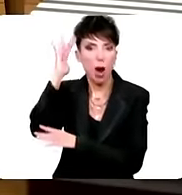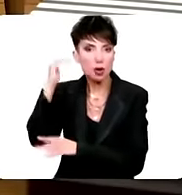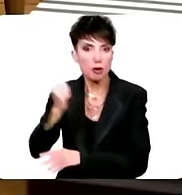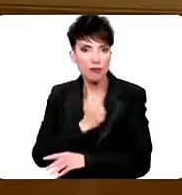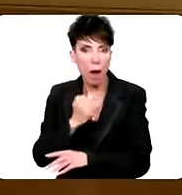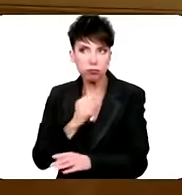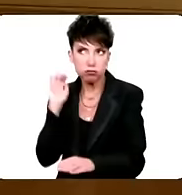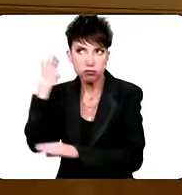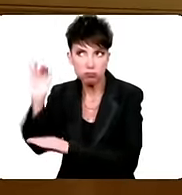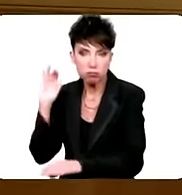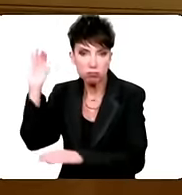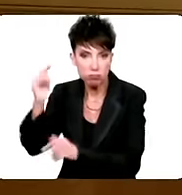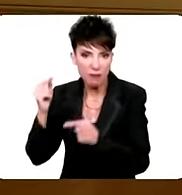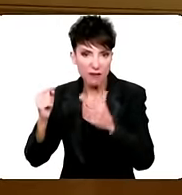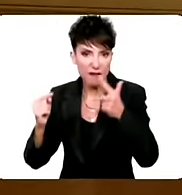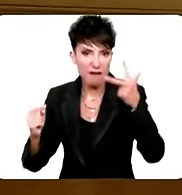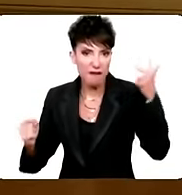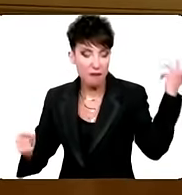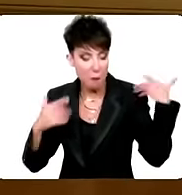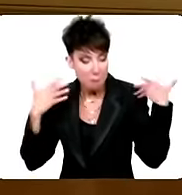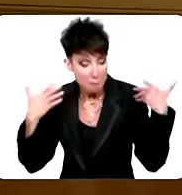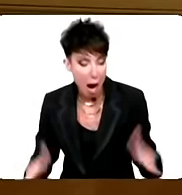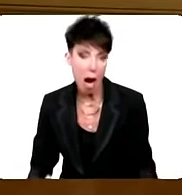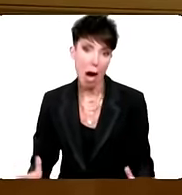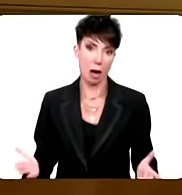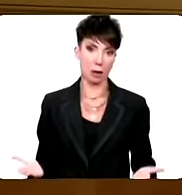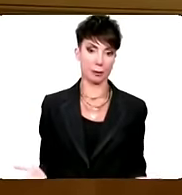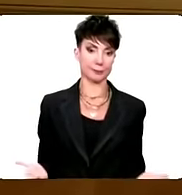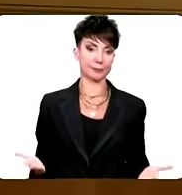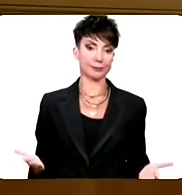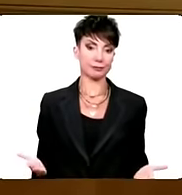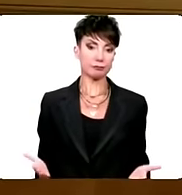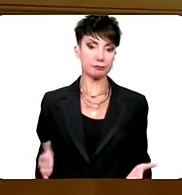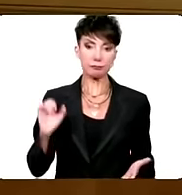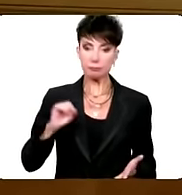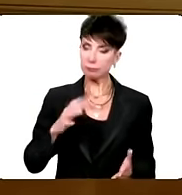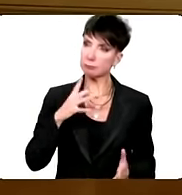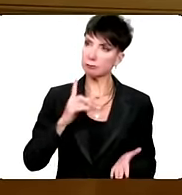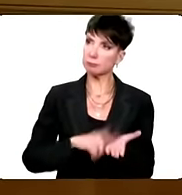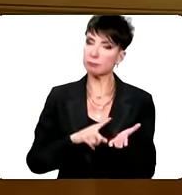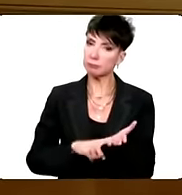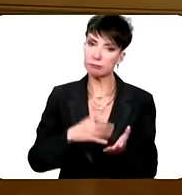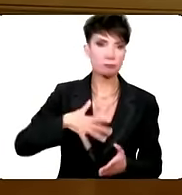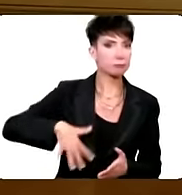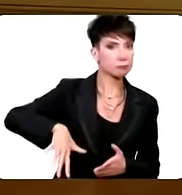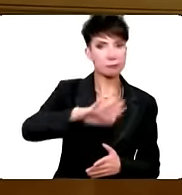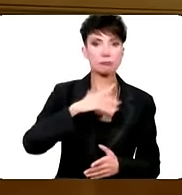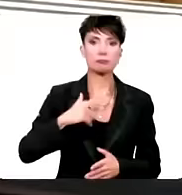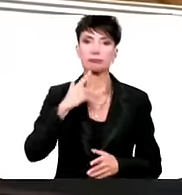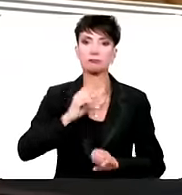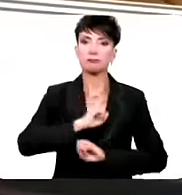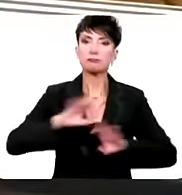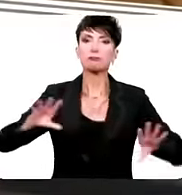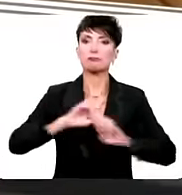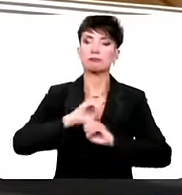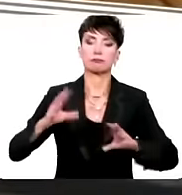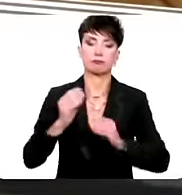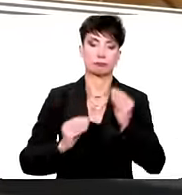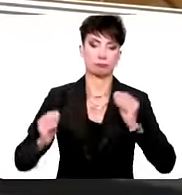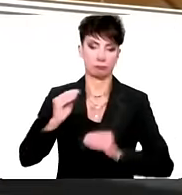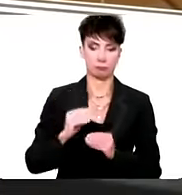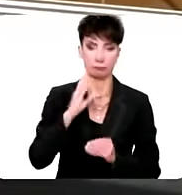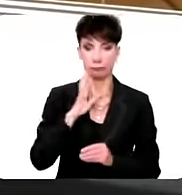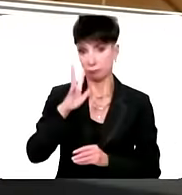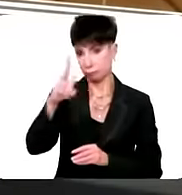πρέπει να διαχειριστούμε, νομίζω ότι και εμείς πρέπει να κάνουμε μια καλύτερη επικοινωνιακή δουλειά. Σε βάθος πενταετίας,